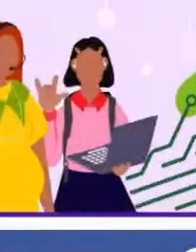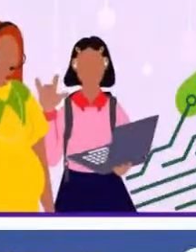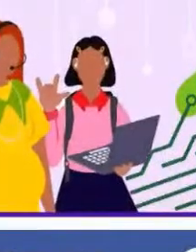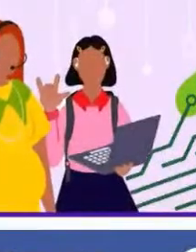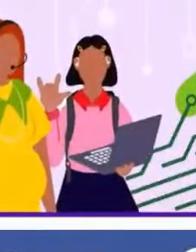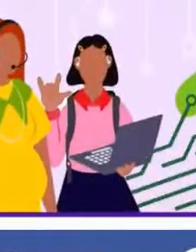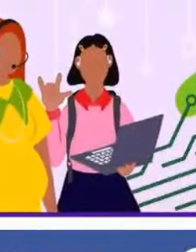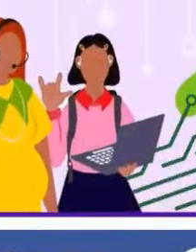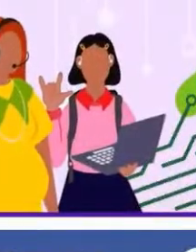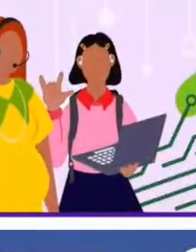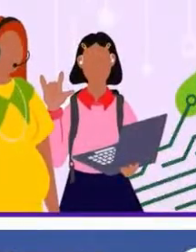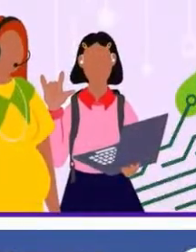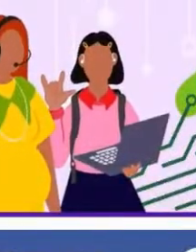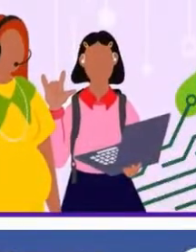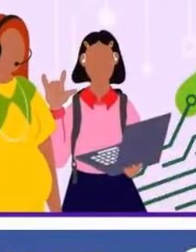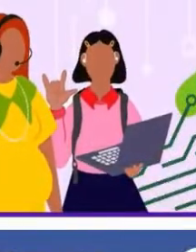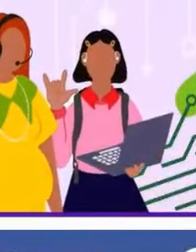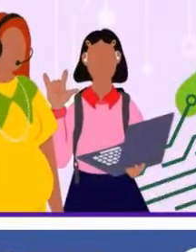programa.